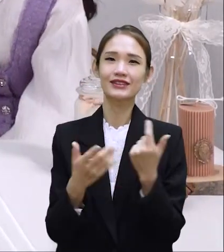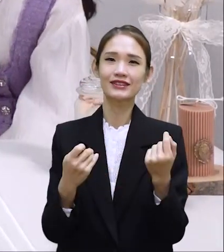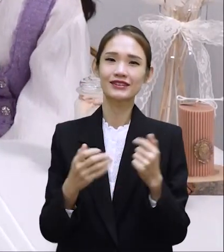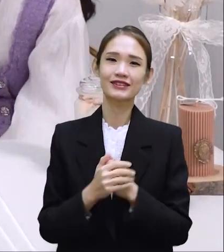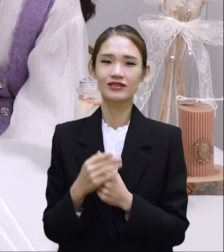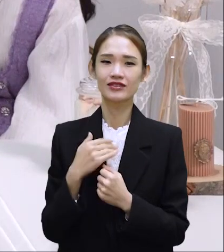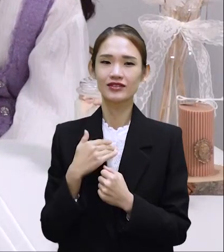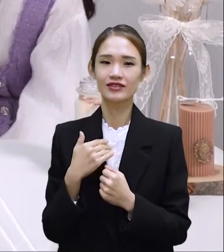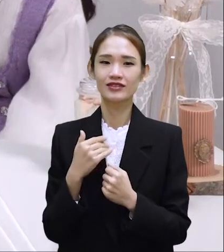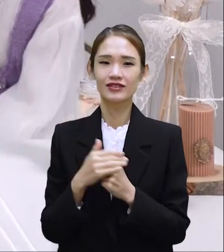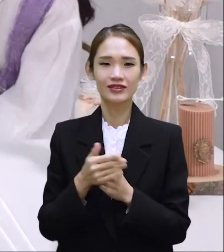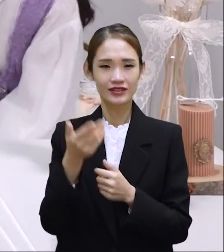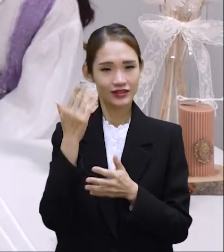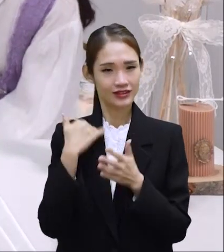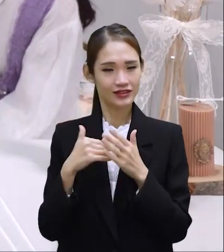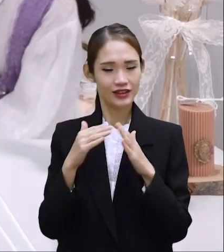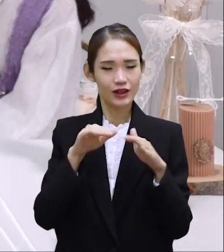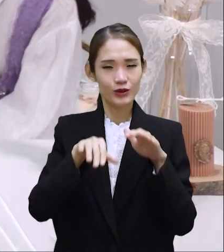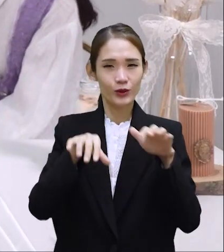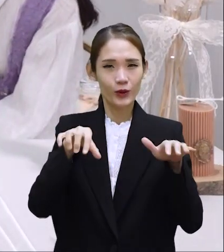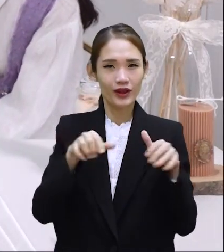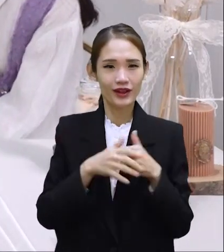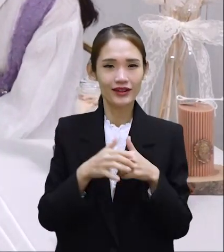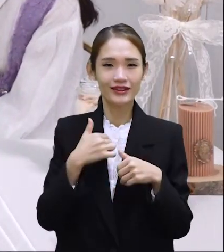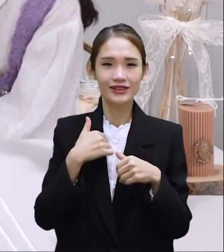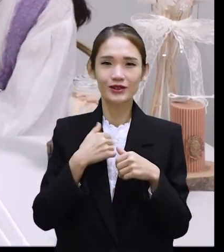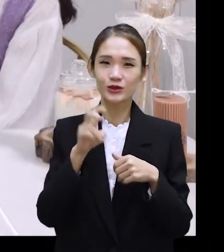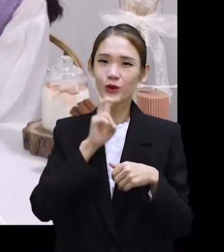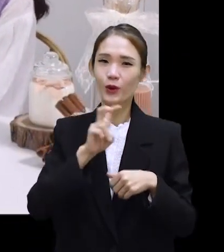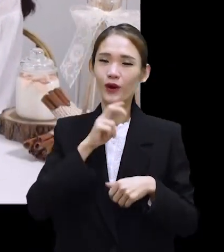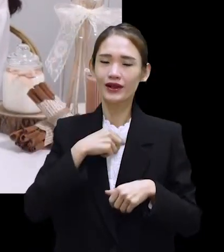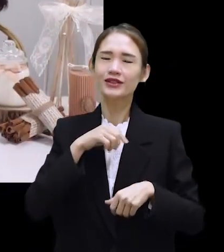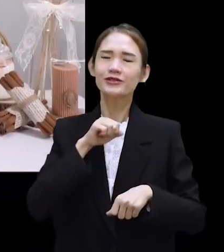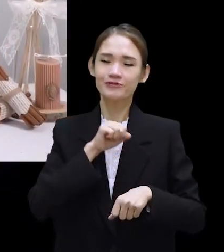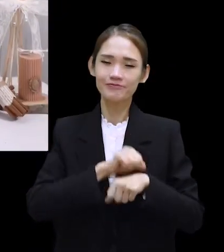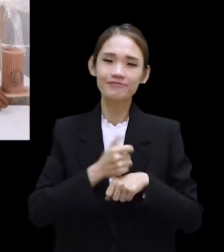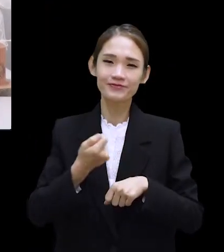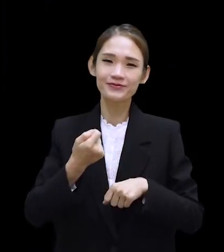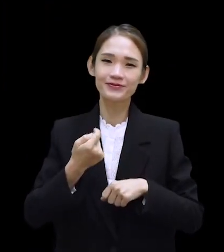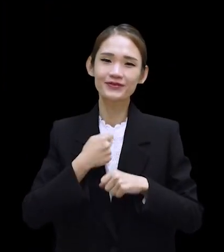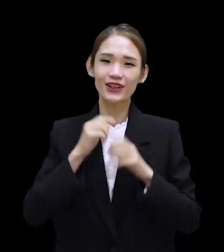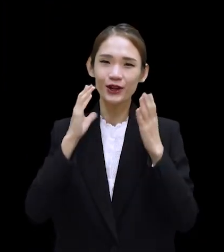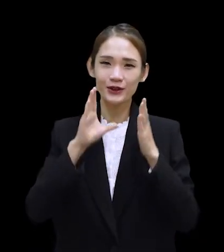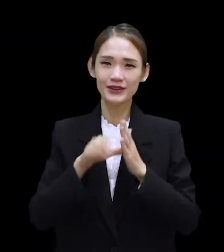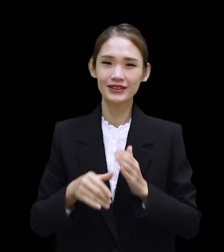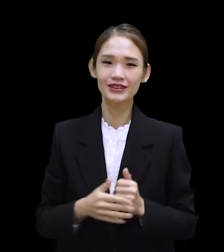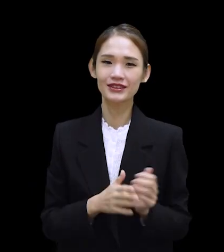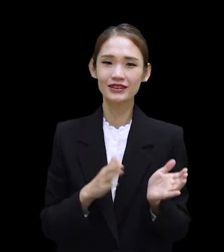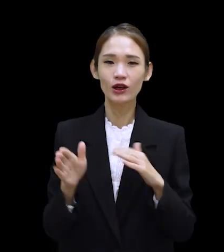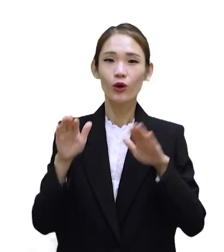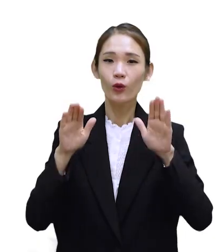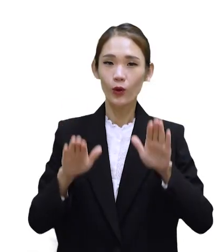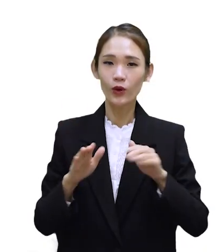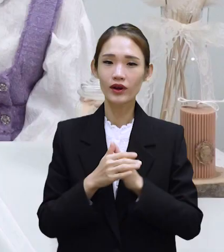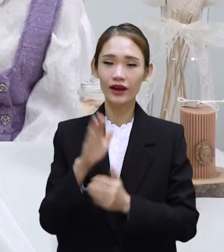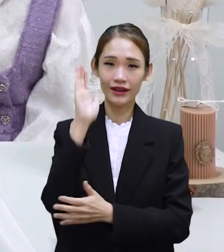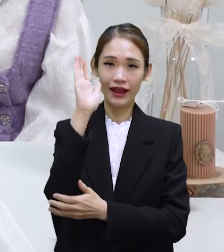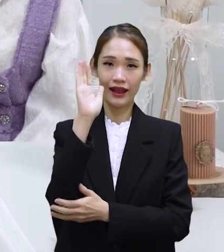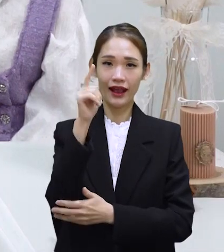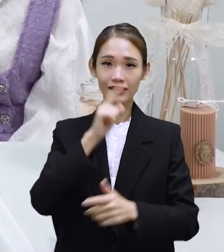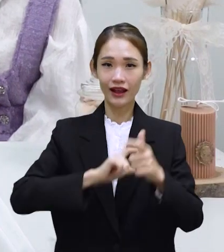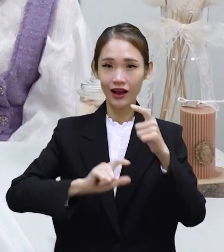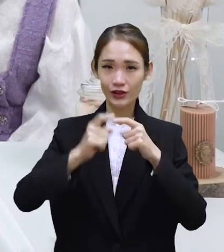제가 근데 여러분 뭐 안 믿을 수도 있는데 동네에서 마 이렇게 를 좀 하고 그랬어요 제가 영어를 때